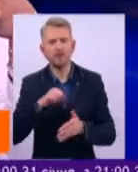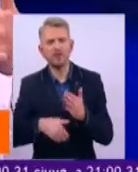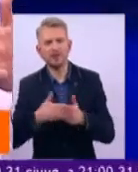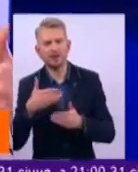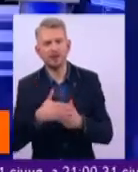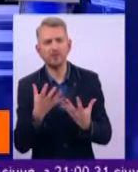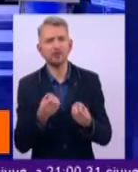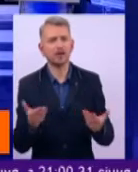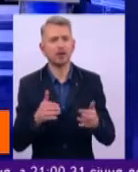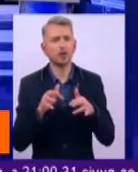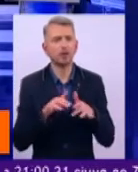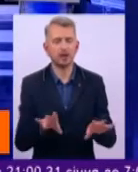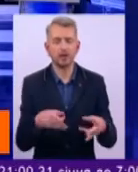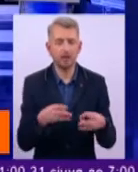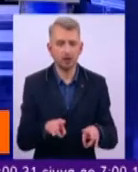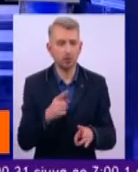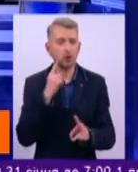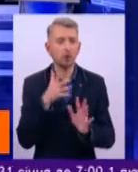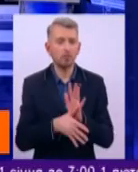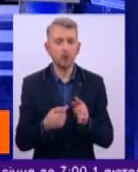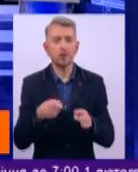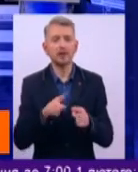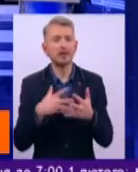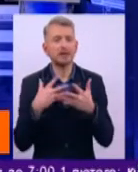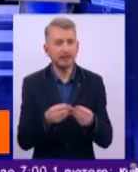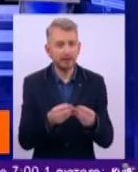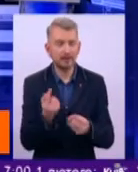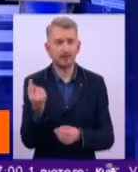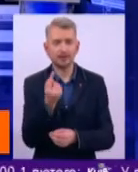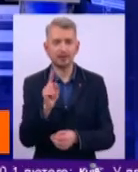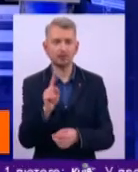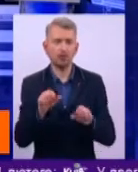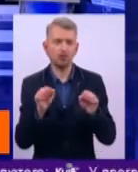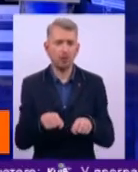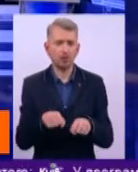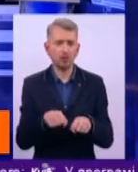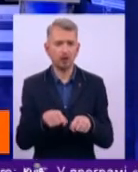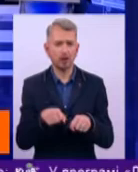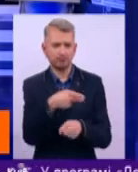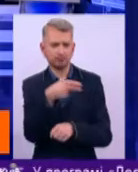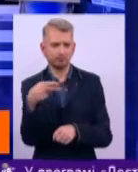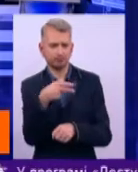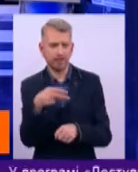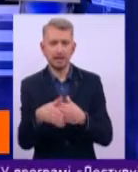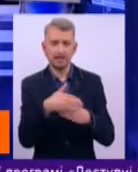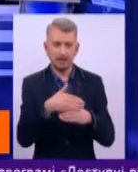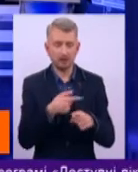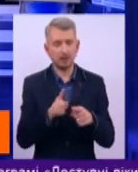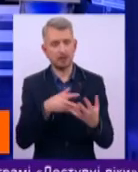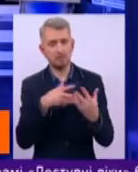ще якихось дій не варто. Зрозуміло, це тиск. Єдине, що, знаєте, можна тотожність ставити, що санкції – це певний тиск